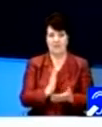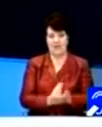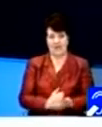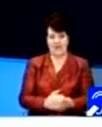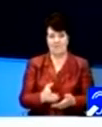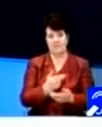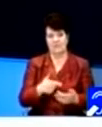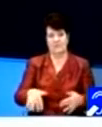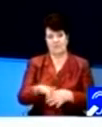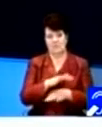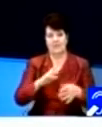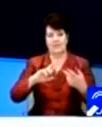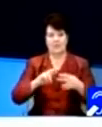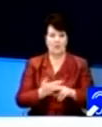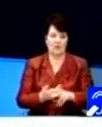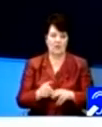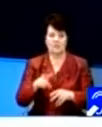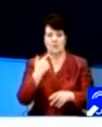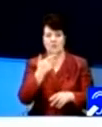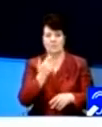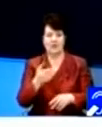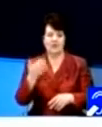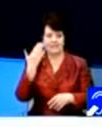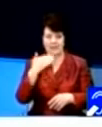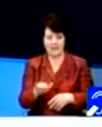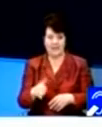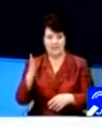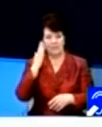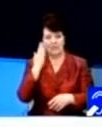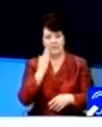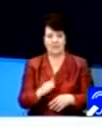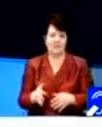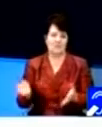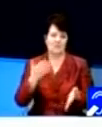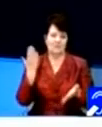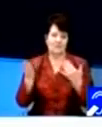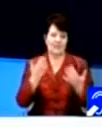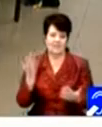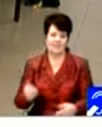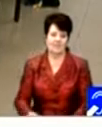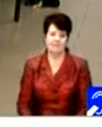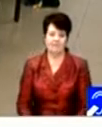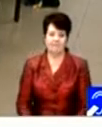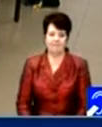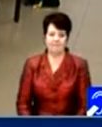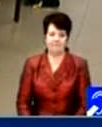din domeniul tehnologiilor sau limbilor străine, prin metode interactive și distractive.